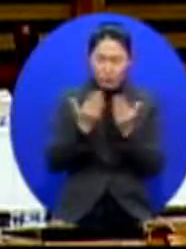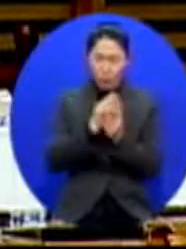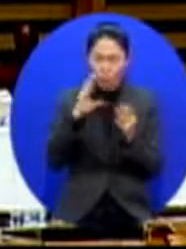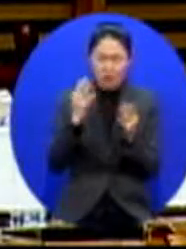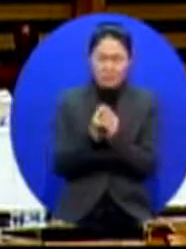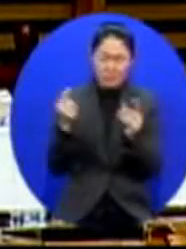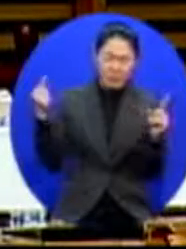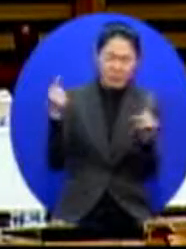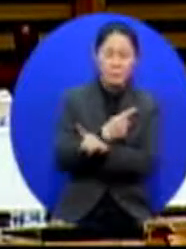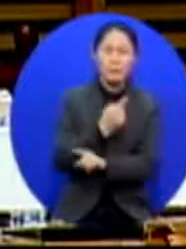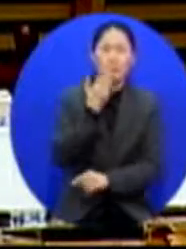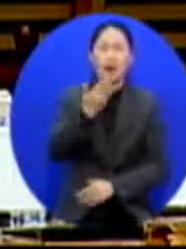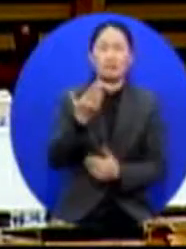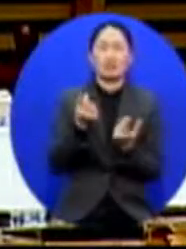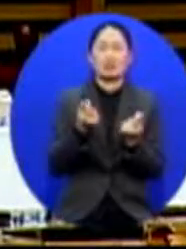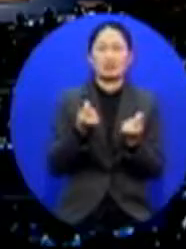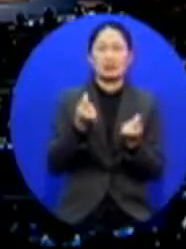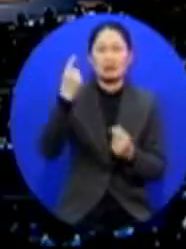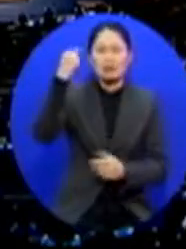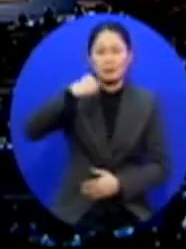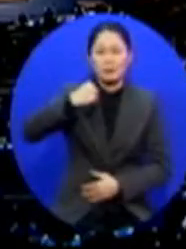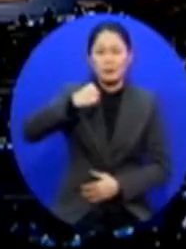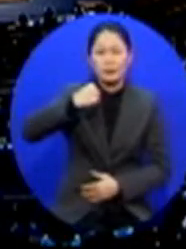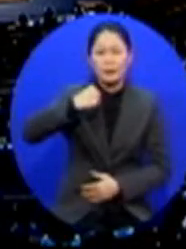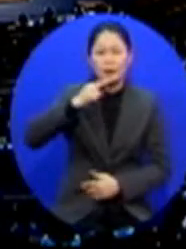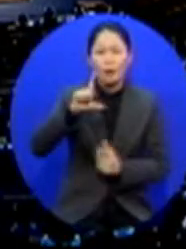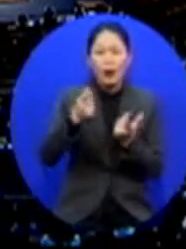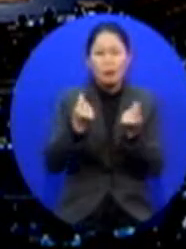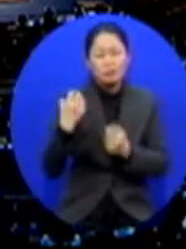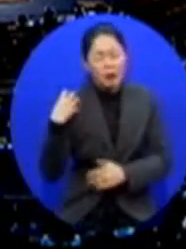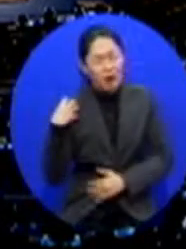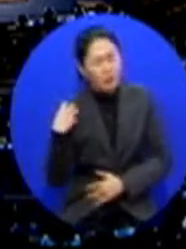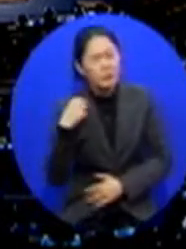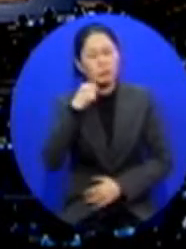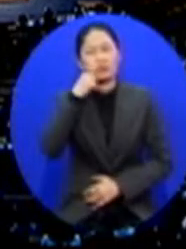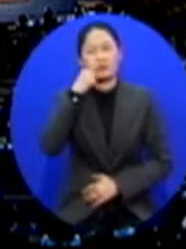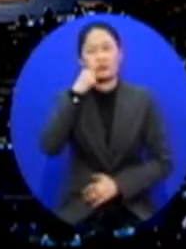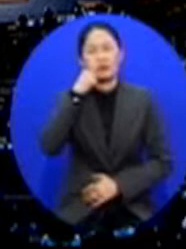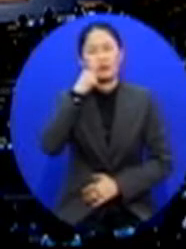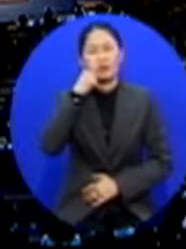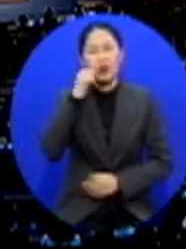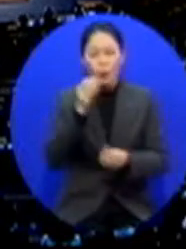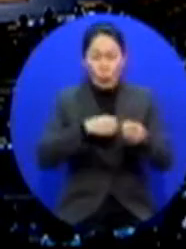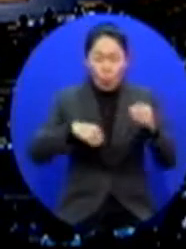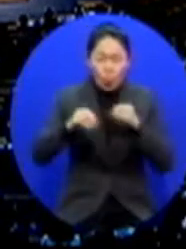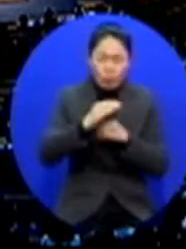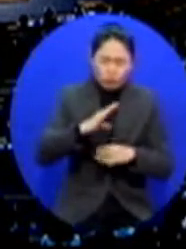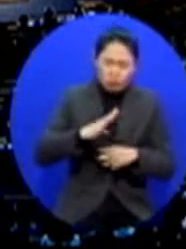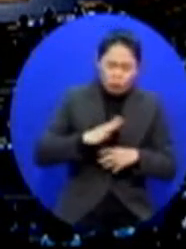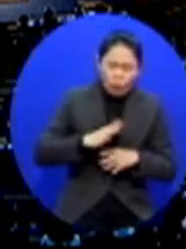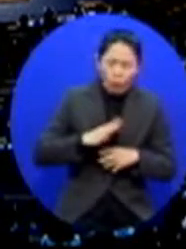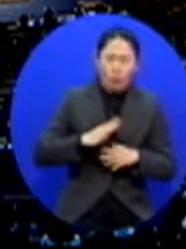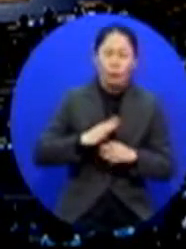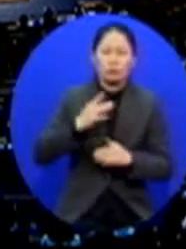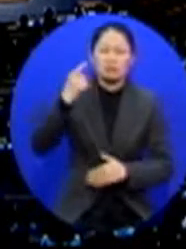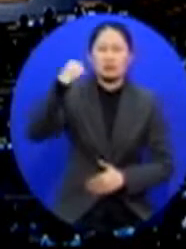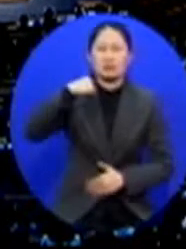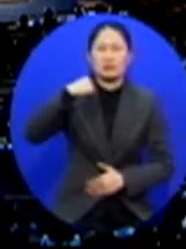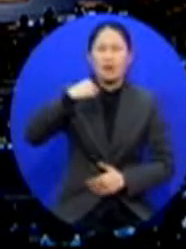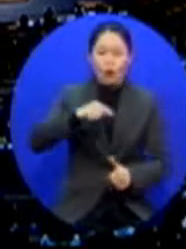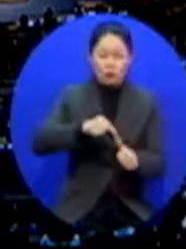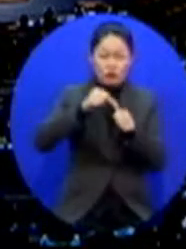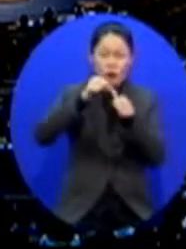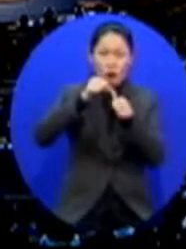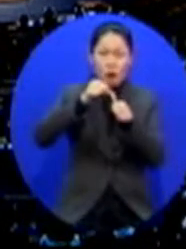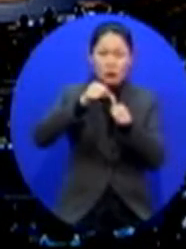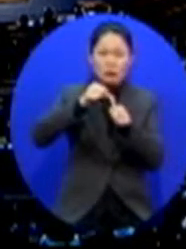지는 것 같아요 그걸 감당을 못 하겠는 겁니다 그게 오히려 무섭게 오는 거예요 구원이라고